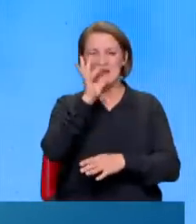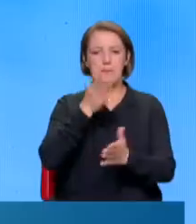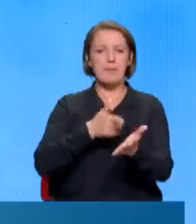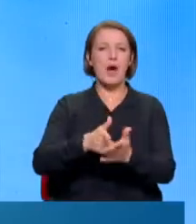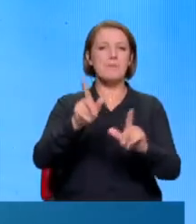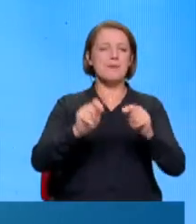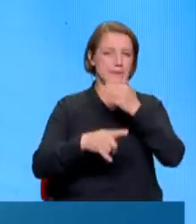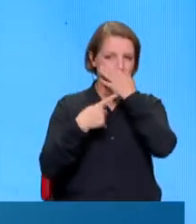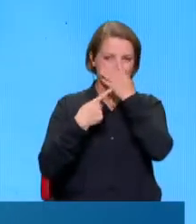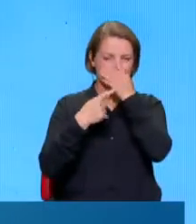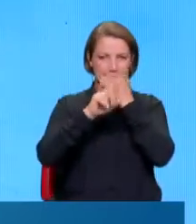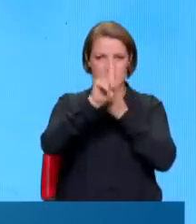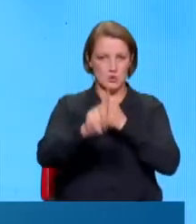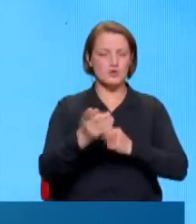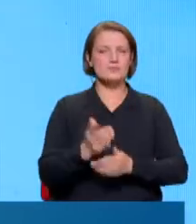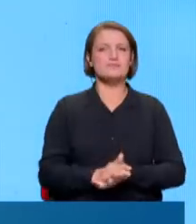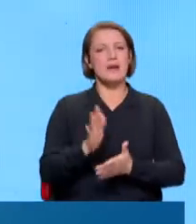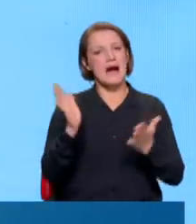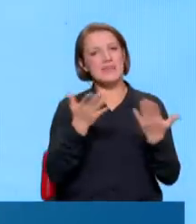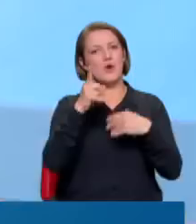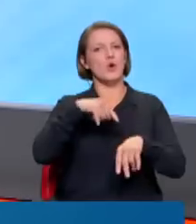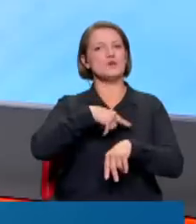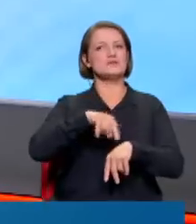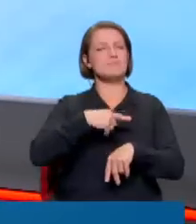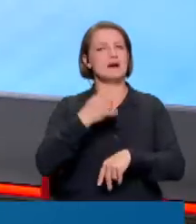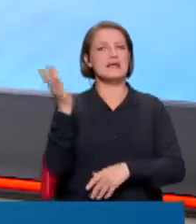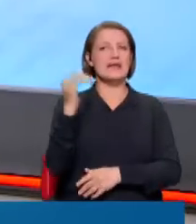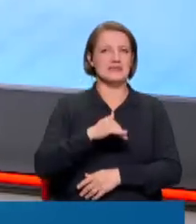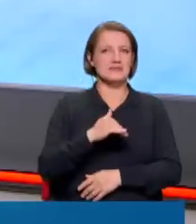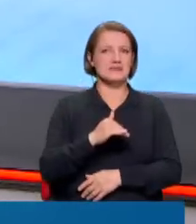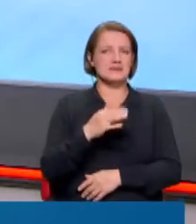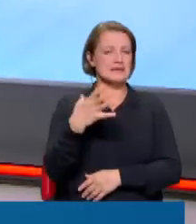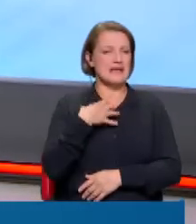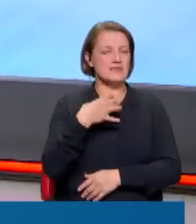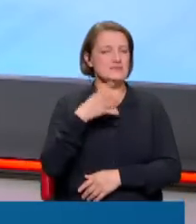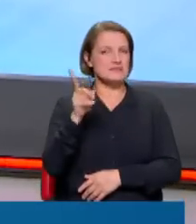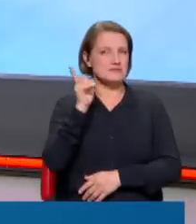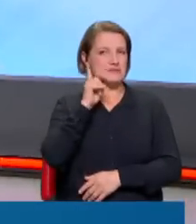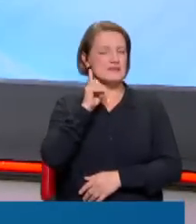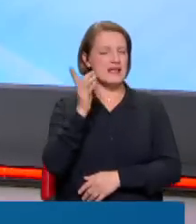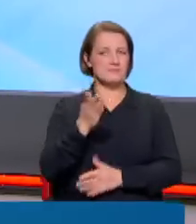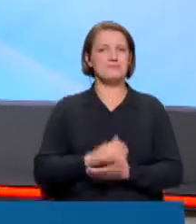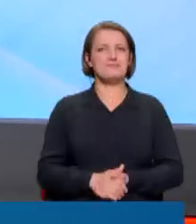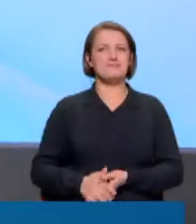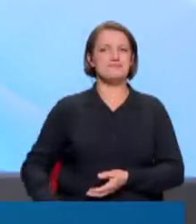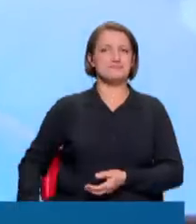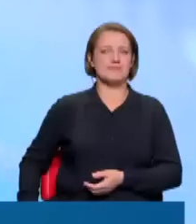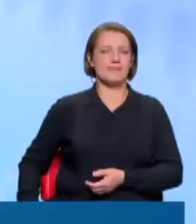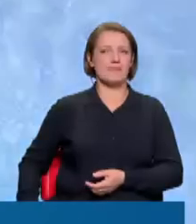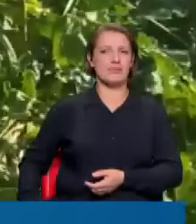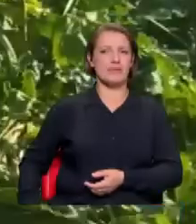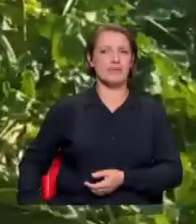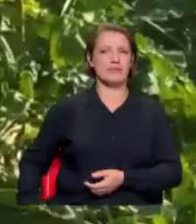yapacak diye sordu diyor Hadi o zaman gelin kendi kulağımızla duyalım söylediklerini